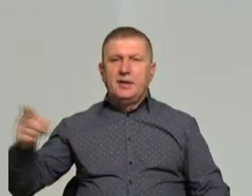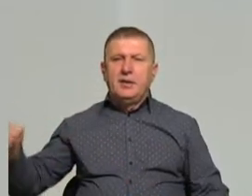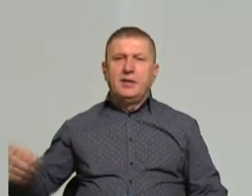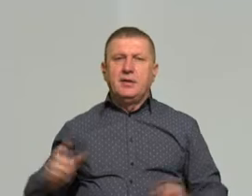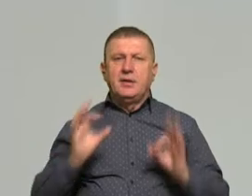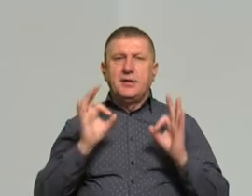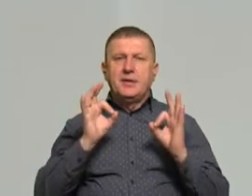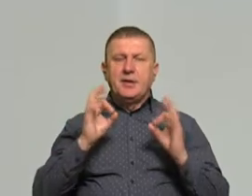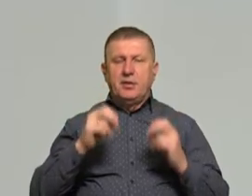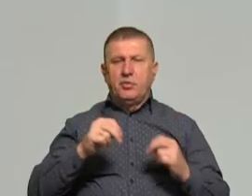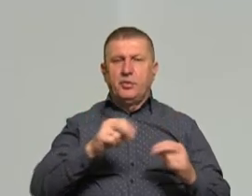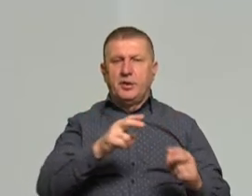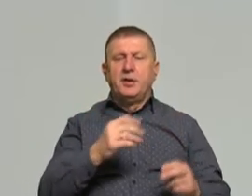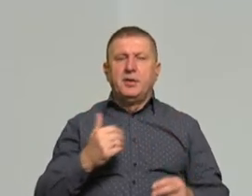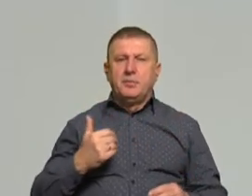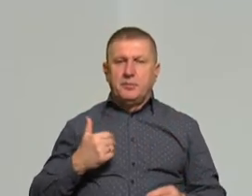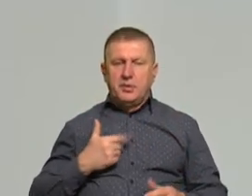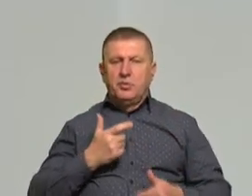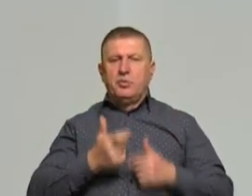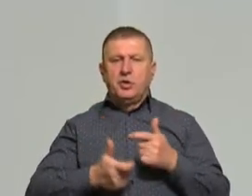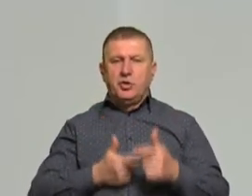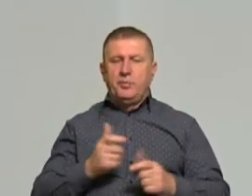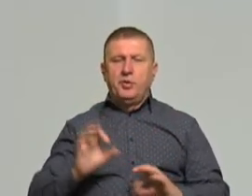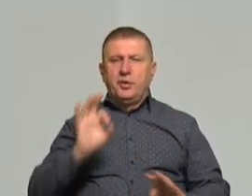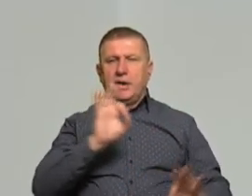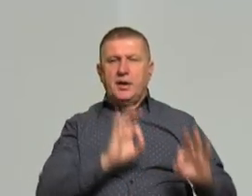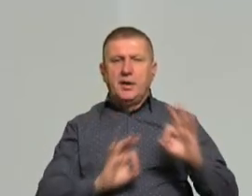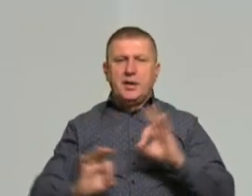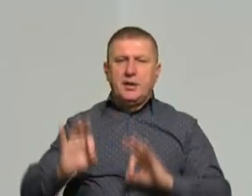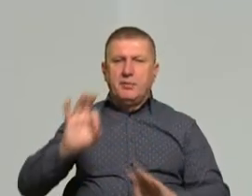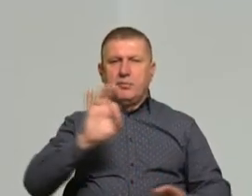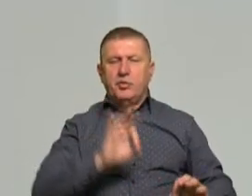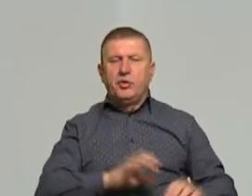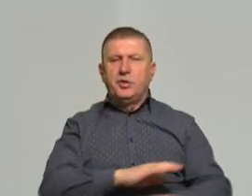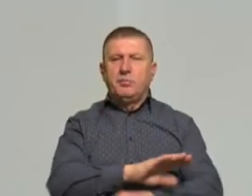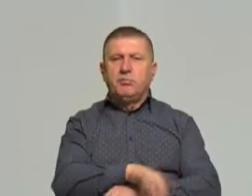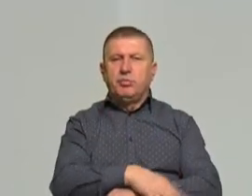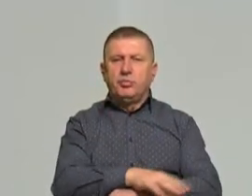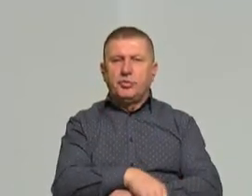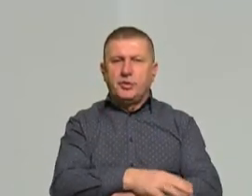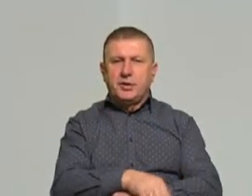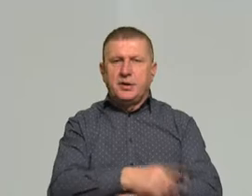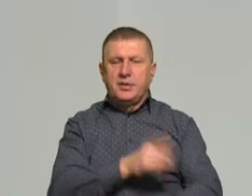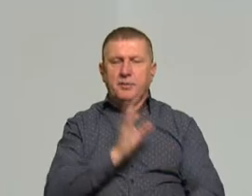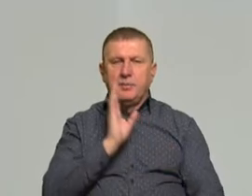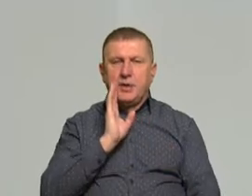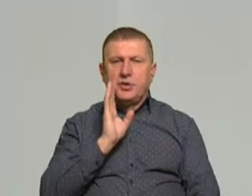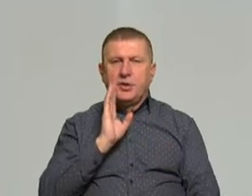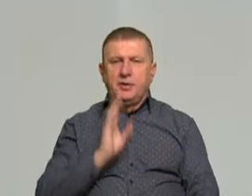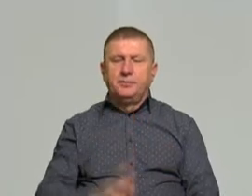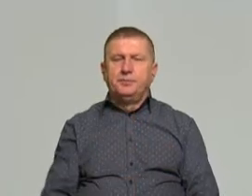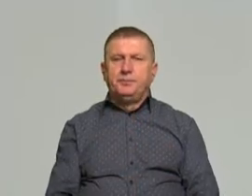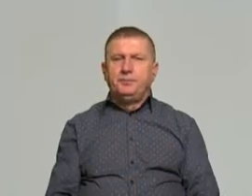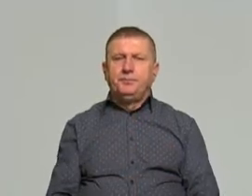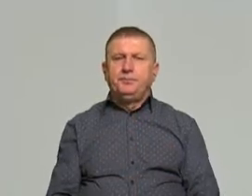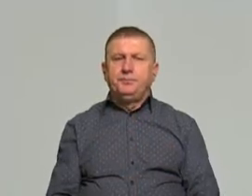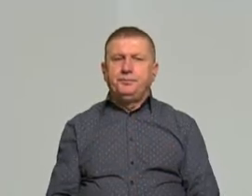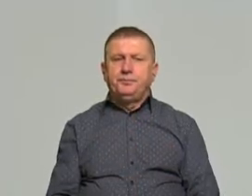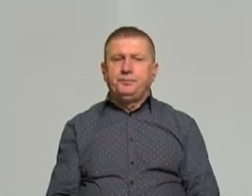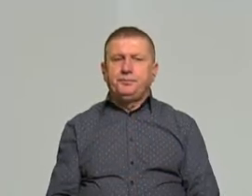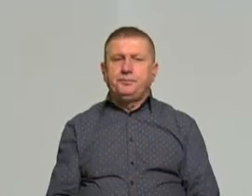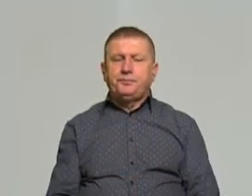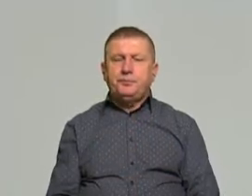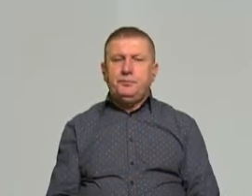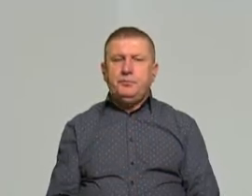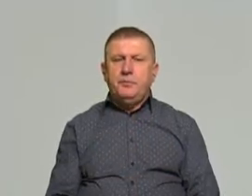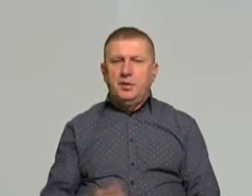zostało oddanych. Owszem, były robione remonty pustostanów czy remonty mieszkań ZGM-u. Mój